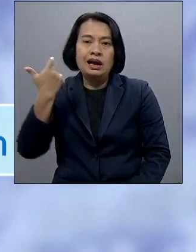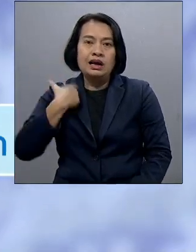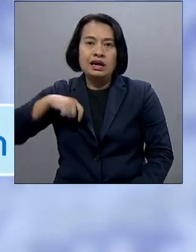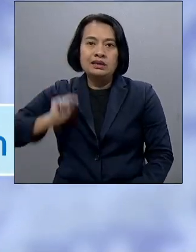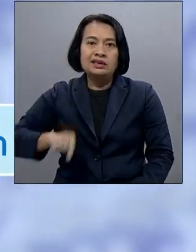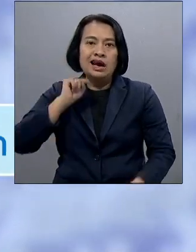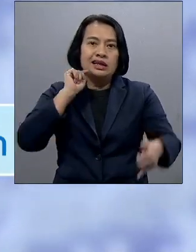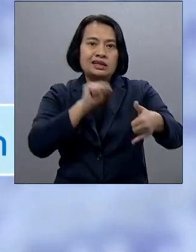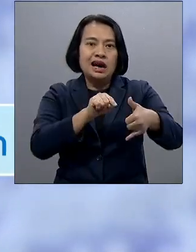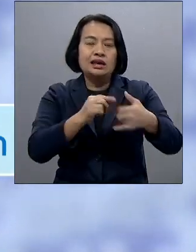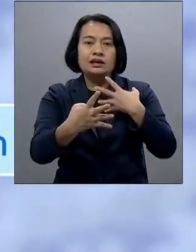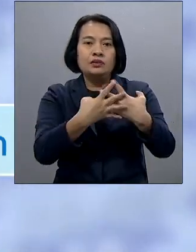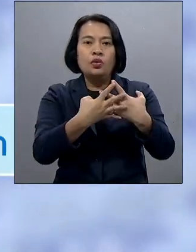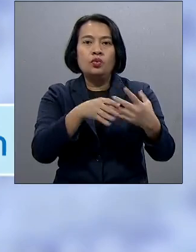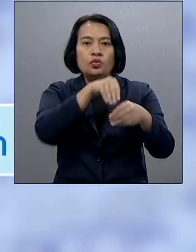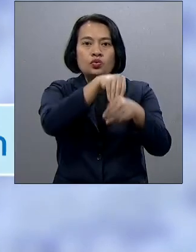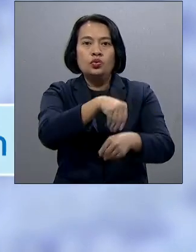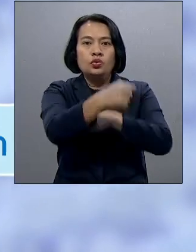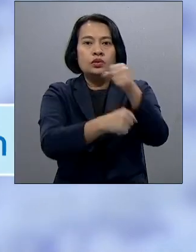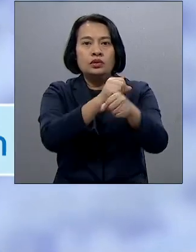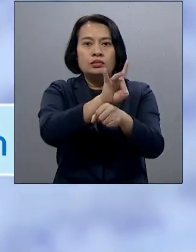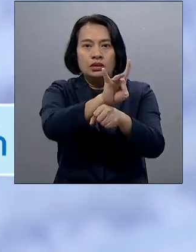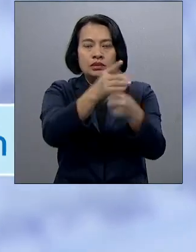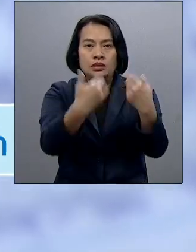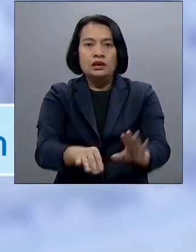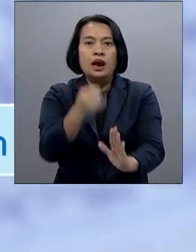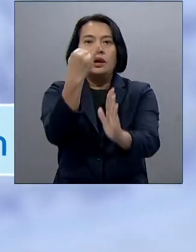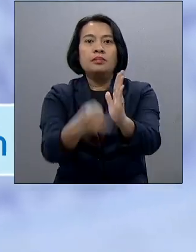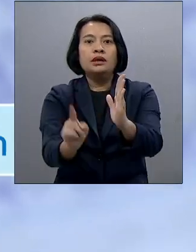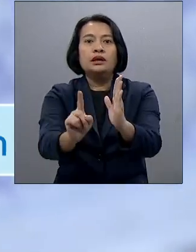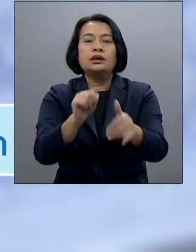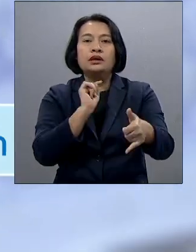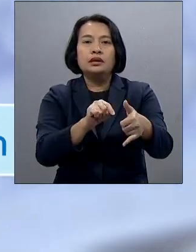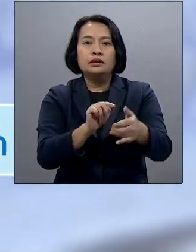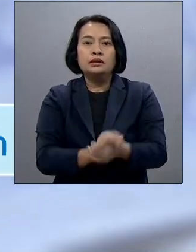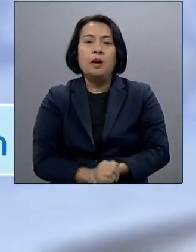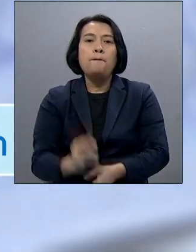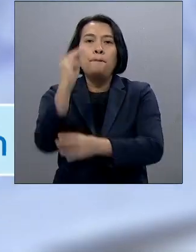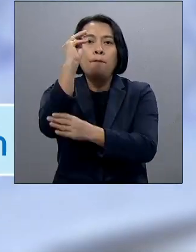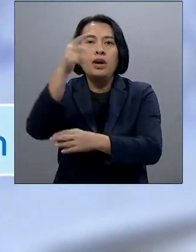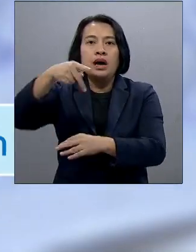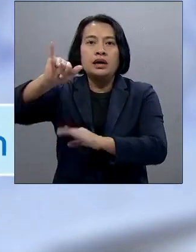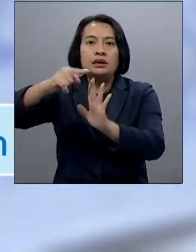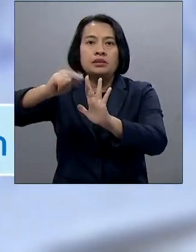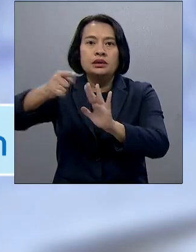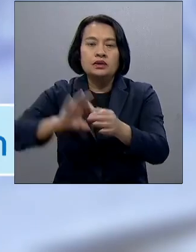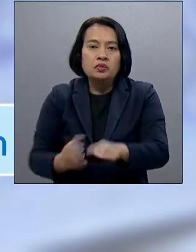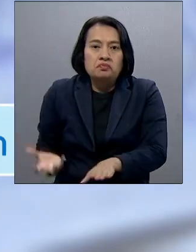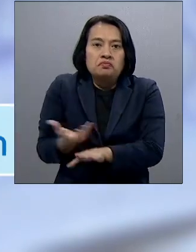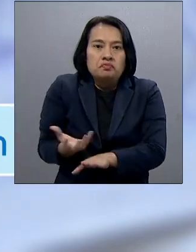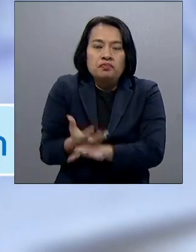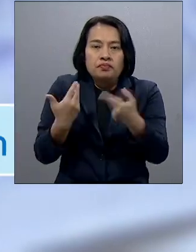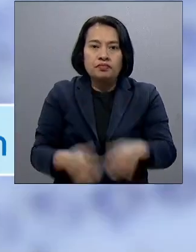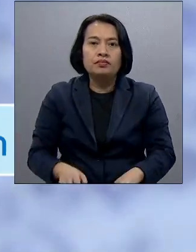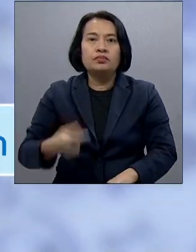ำคุกนานกว่า8 ปีเลยนะคะจากข้อหาการลักลอบขนไม้พยุง หลังจากคำตัดสินของศาลเธอได้รับโทรศัพท์